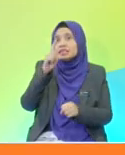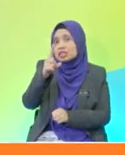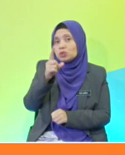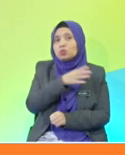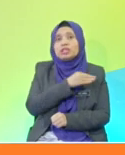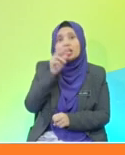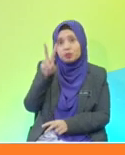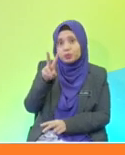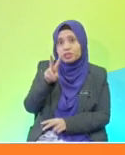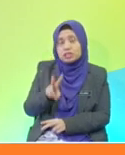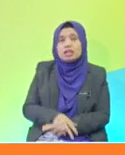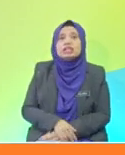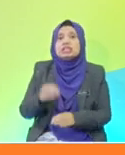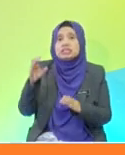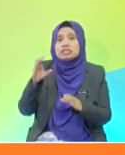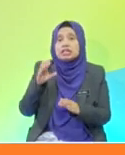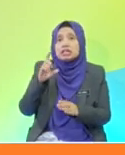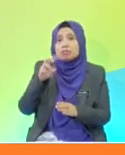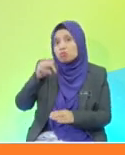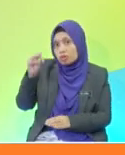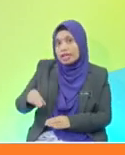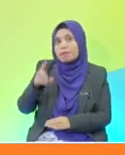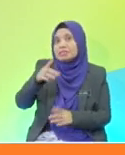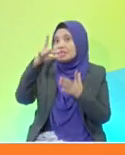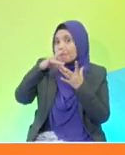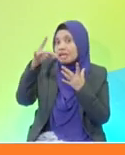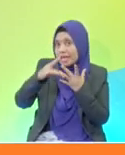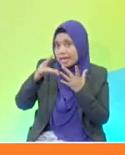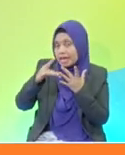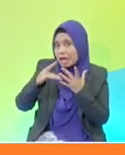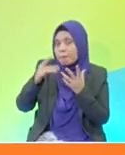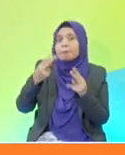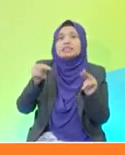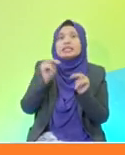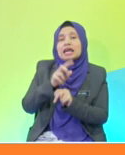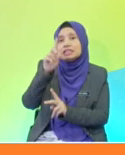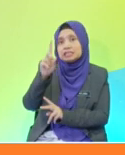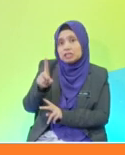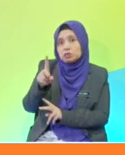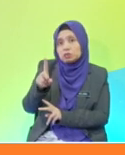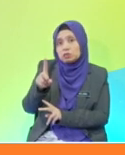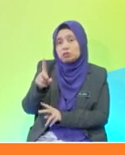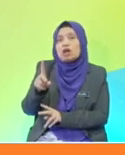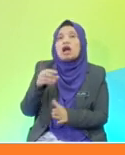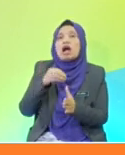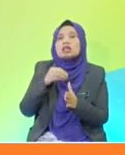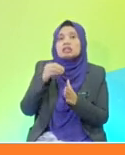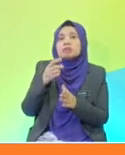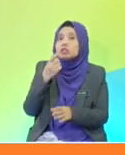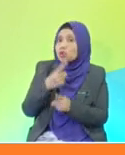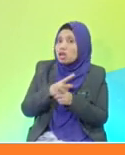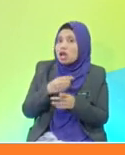Duo di mana calon akan memilih sama ada pernyataan satu adalah betul atau salah